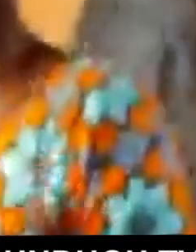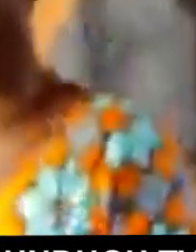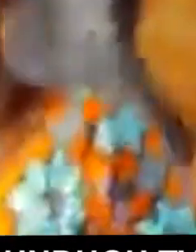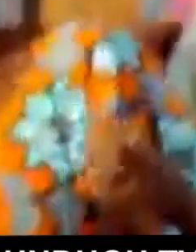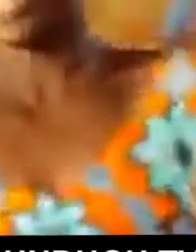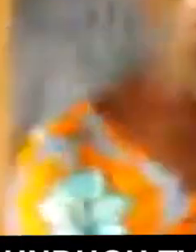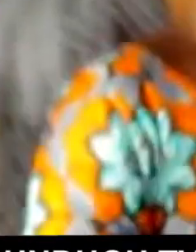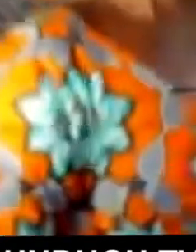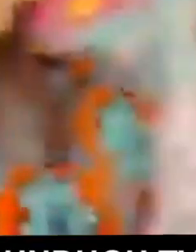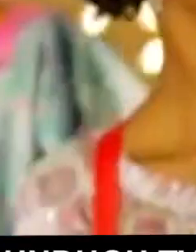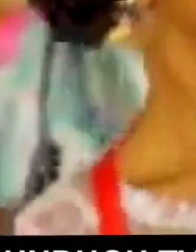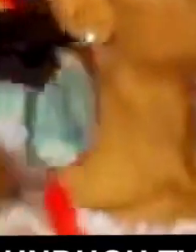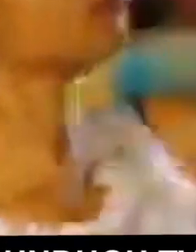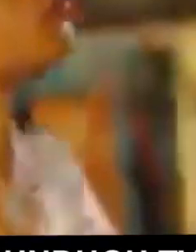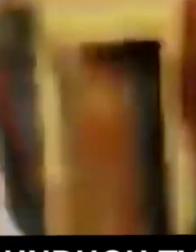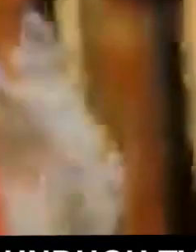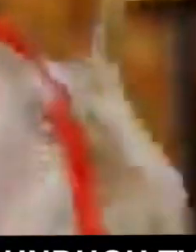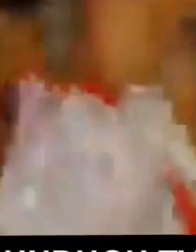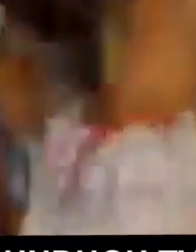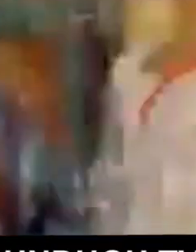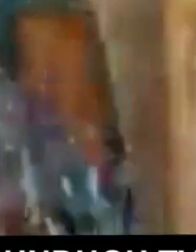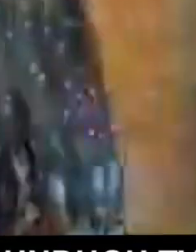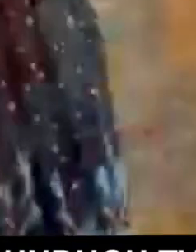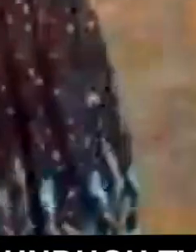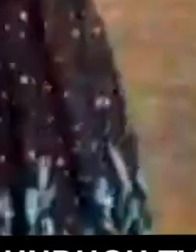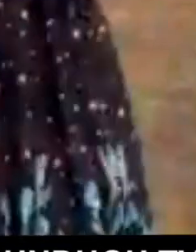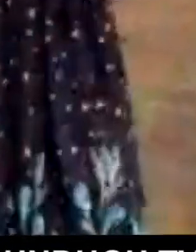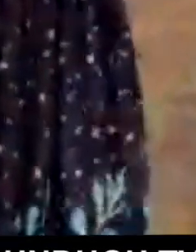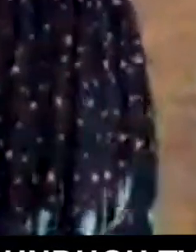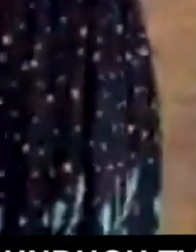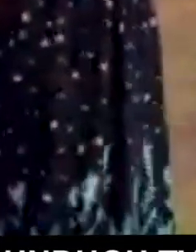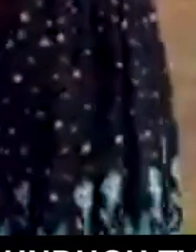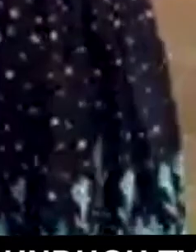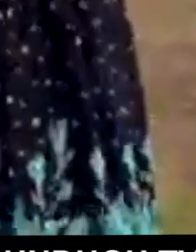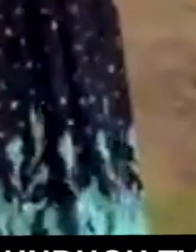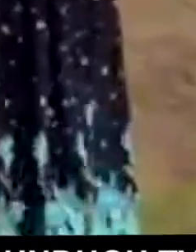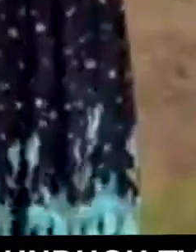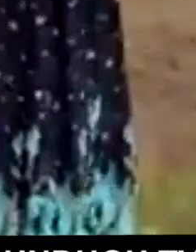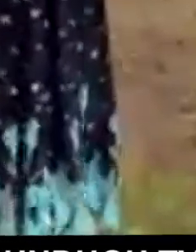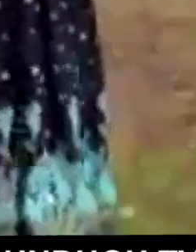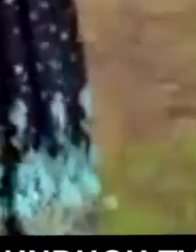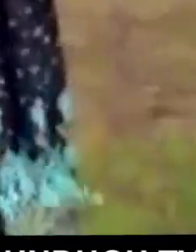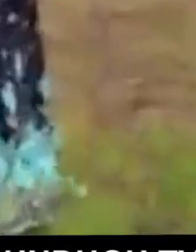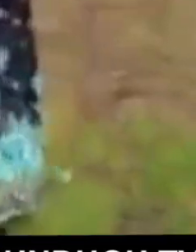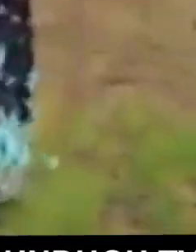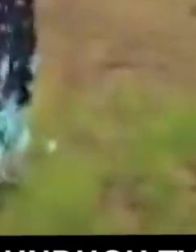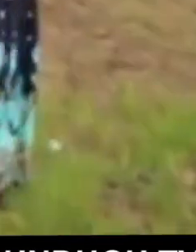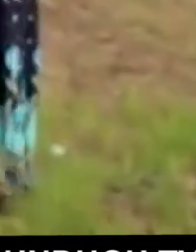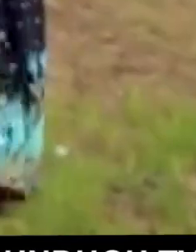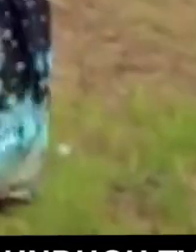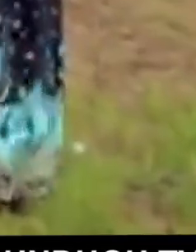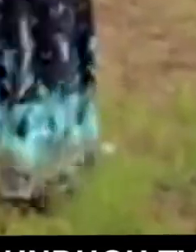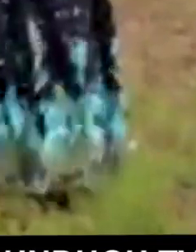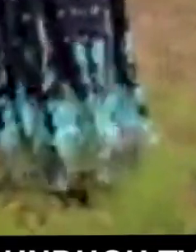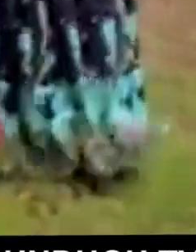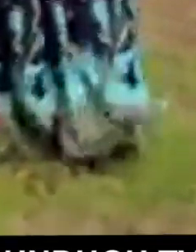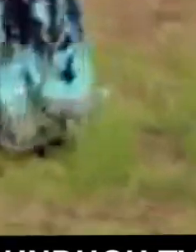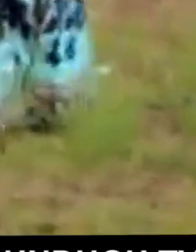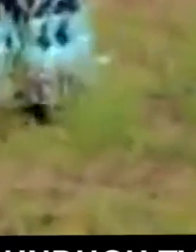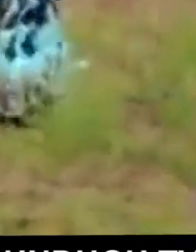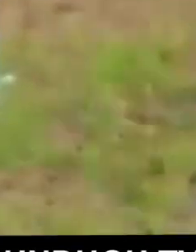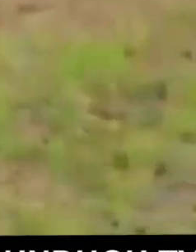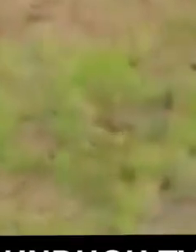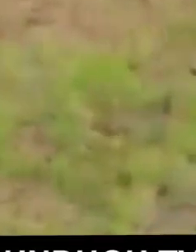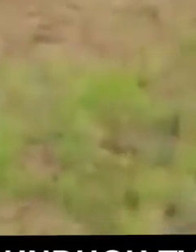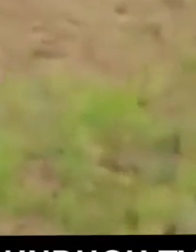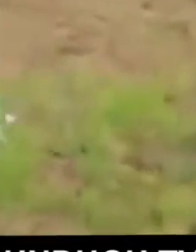mnavyoishi. Ndani ya Kristo, ndani ya Kristo, ndani ya Kristo,